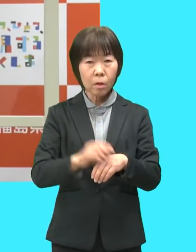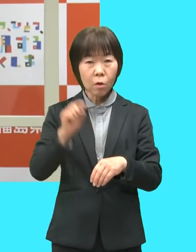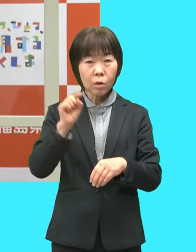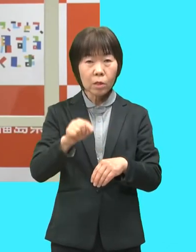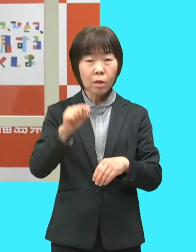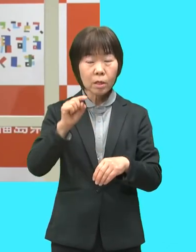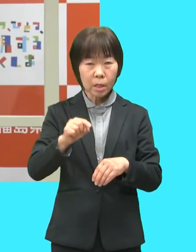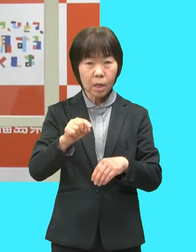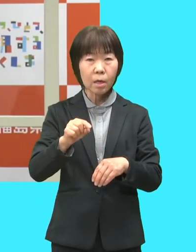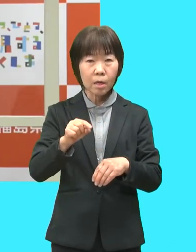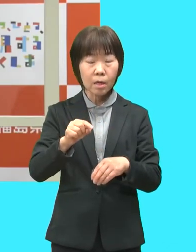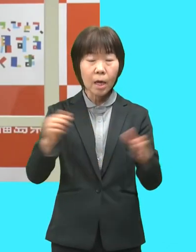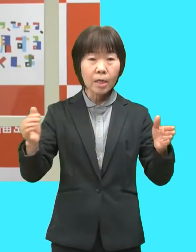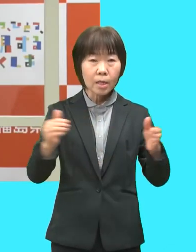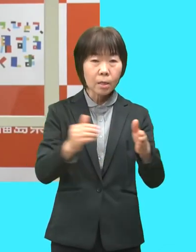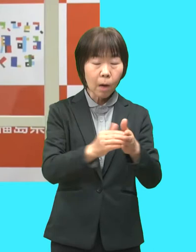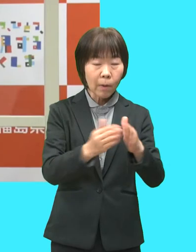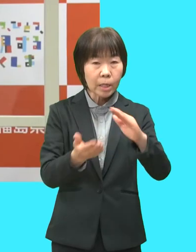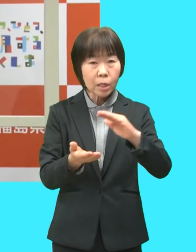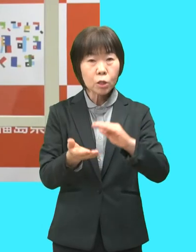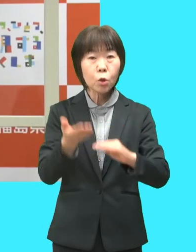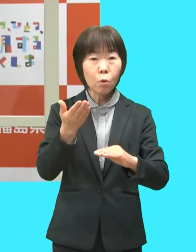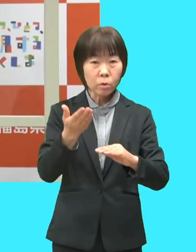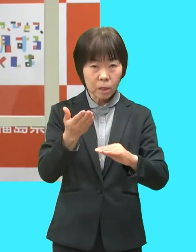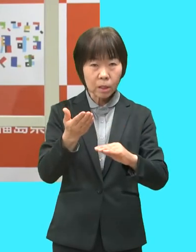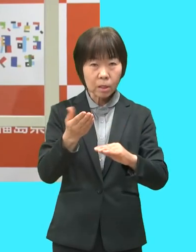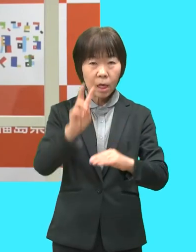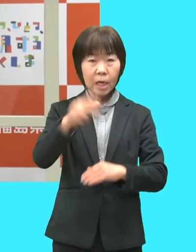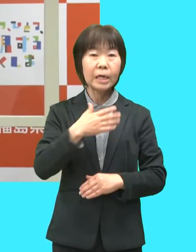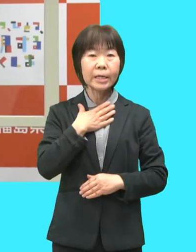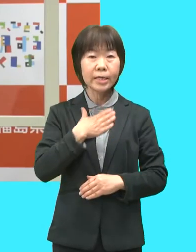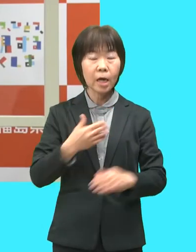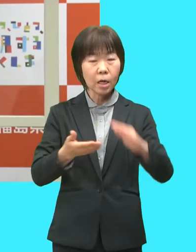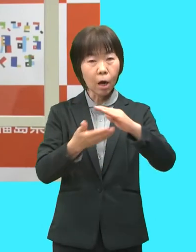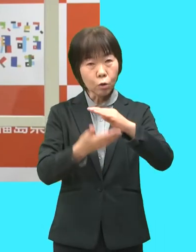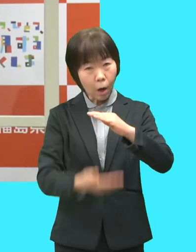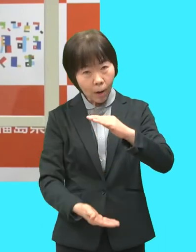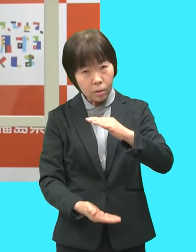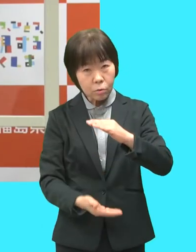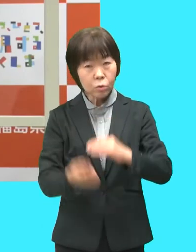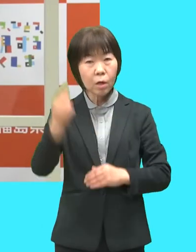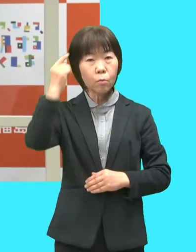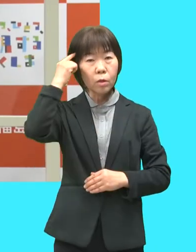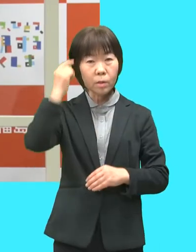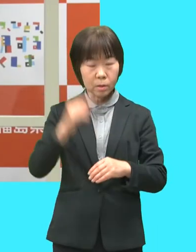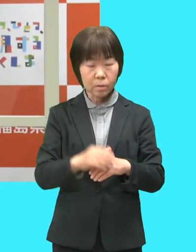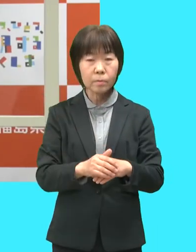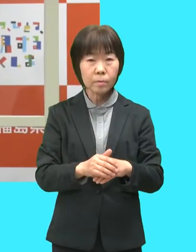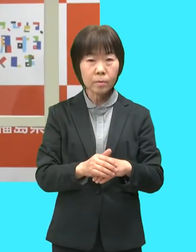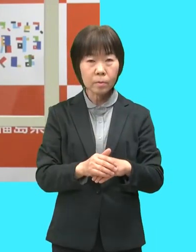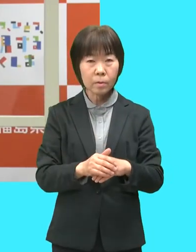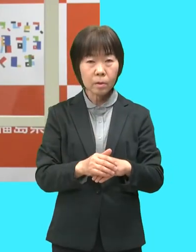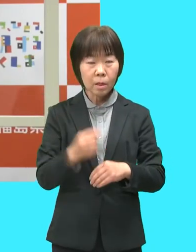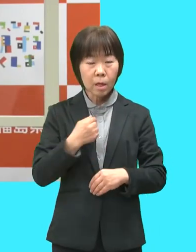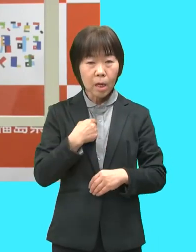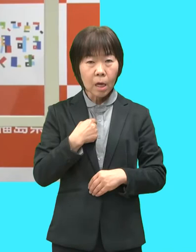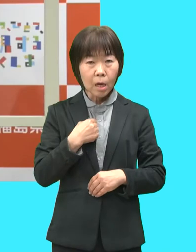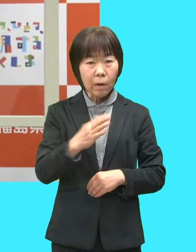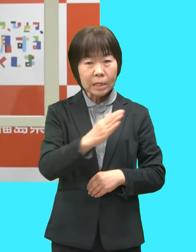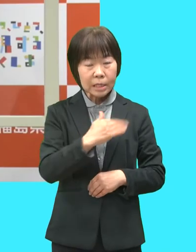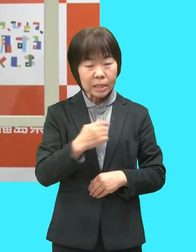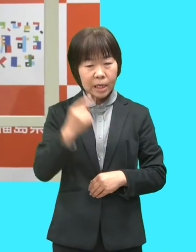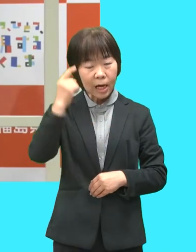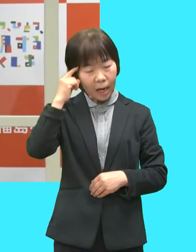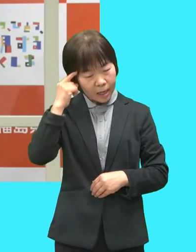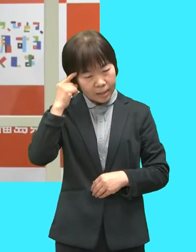ってこれまで以上にそういったものが深まる部分はあるかと思います。ただやはり我々が想定していた本